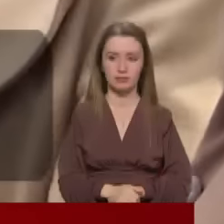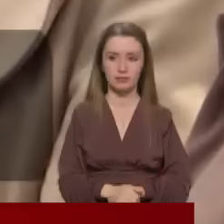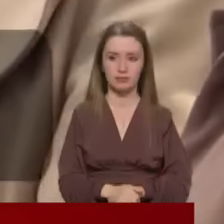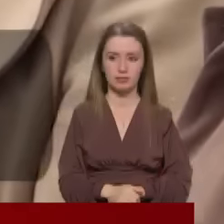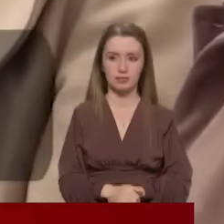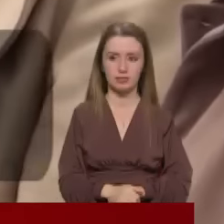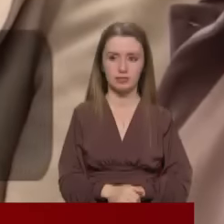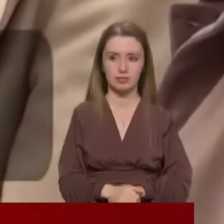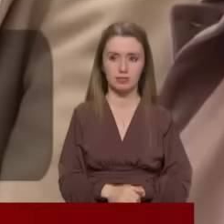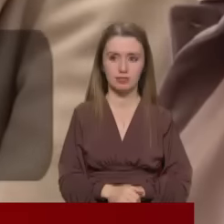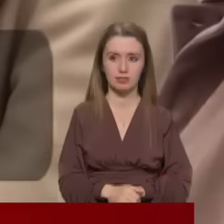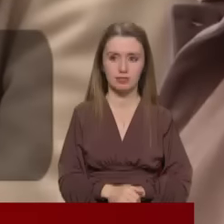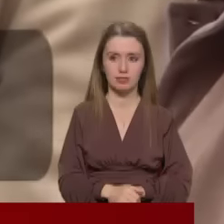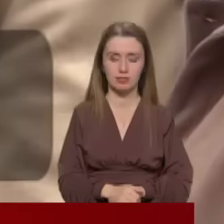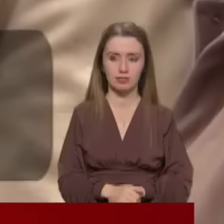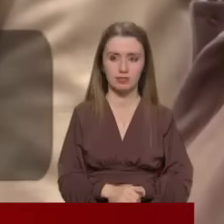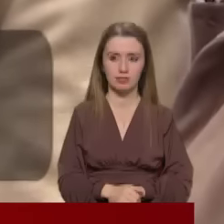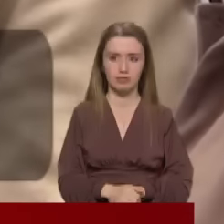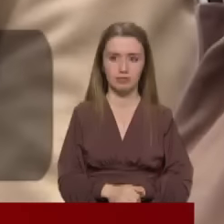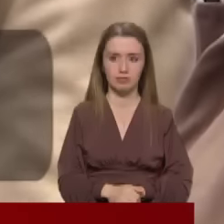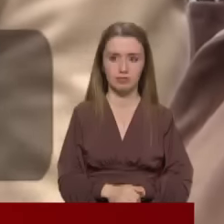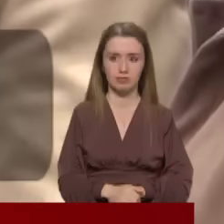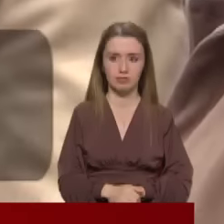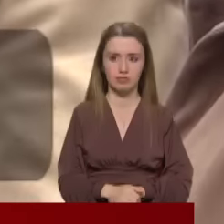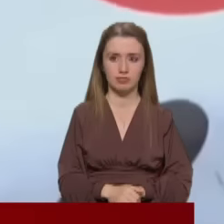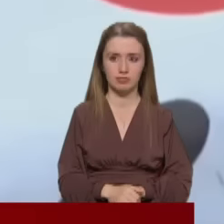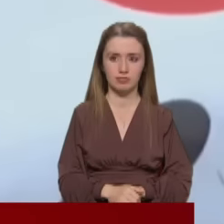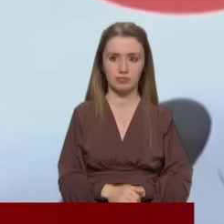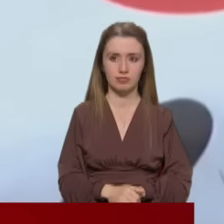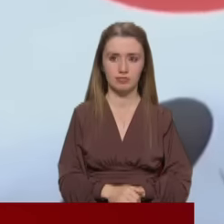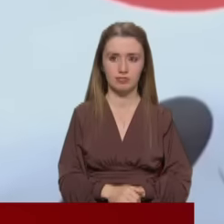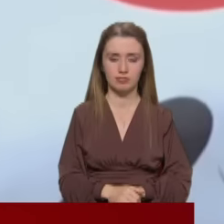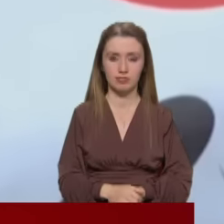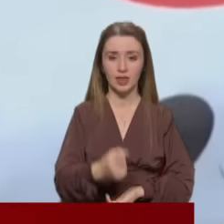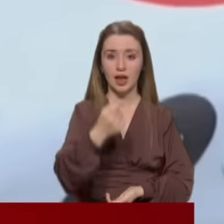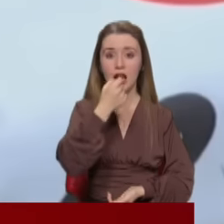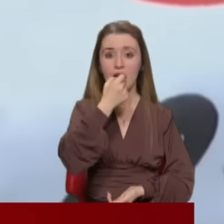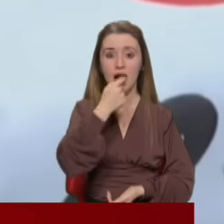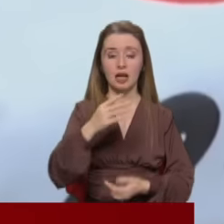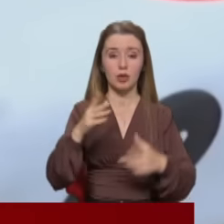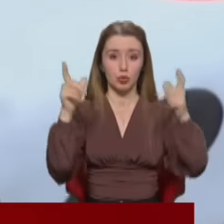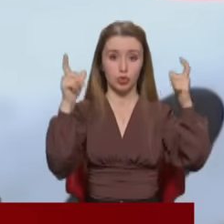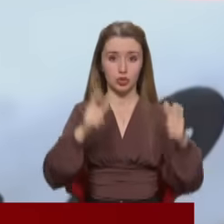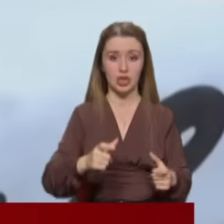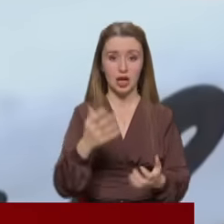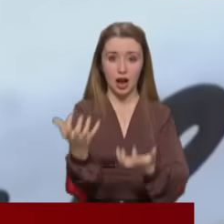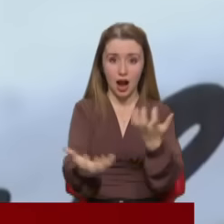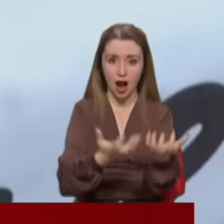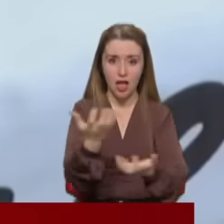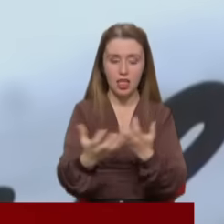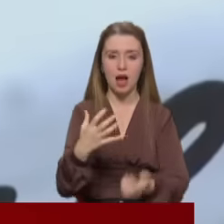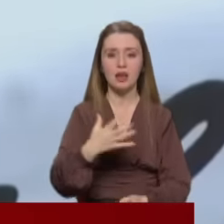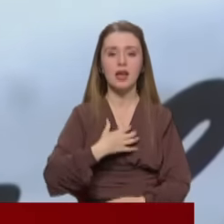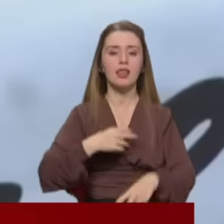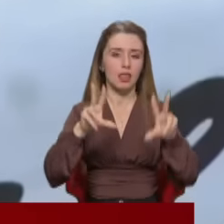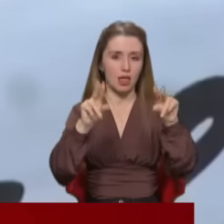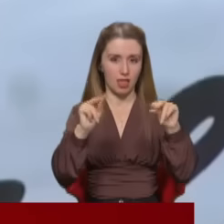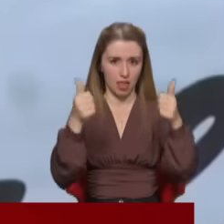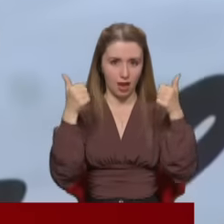Ne yapabiliyorsak Ankara'ya açık çek dediler, onu söyleyeyim. Ankara Büyükşehir'in kaynakları kendine